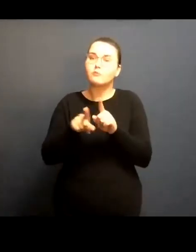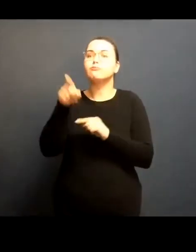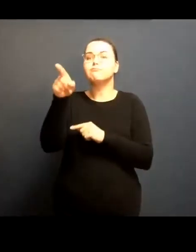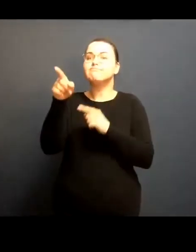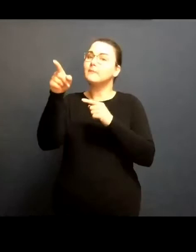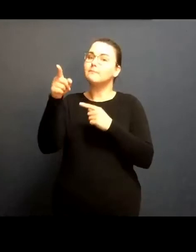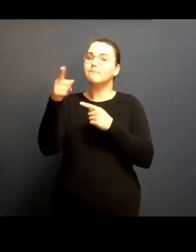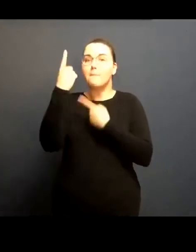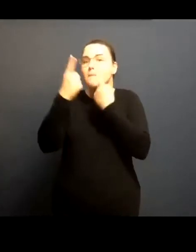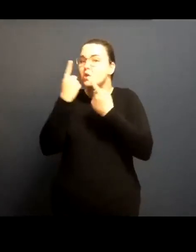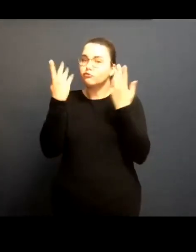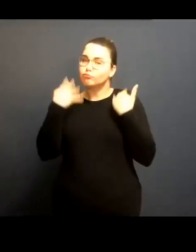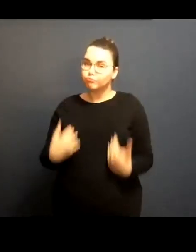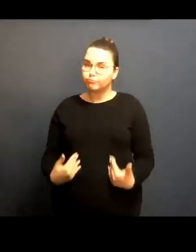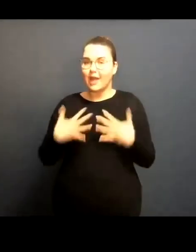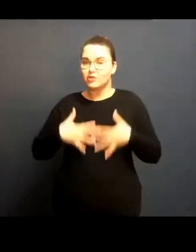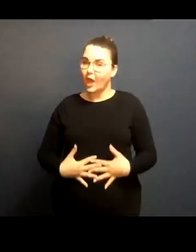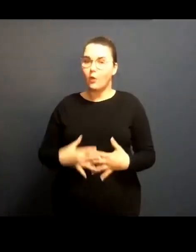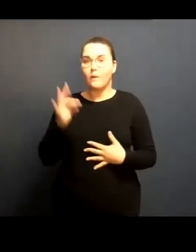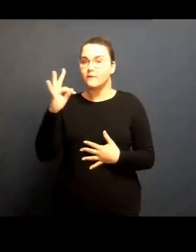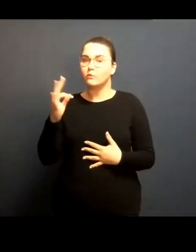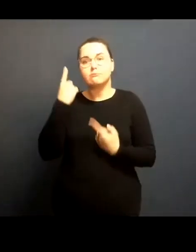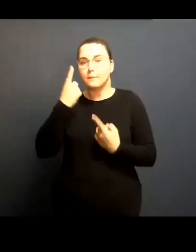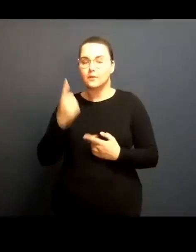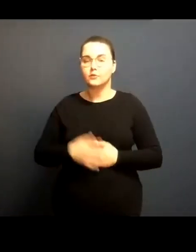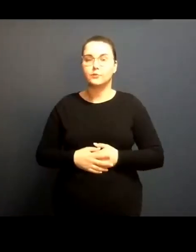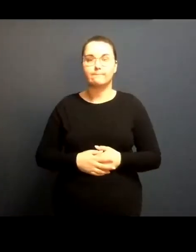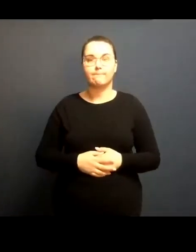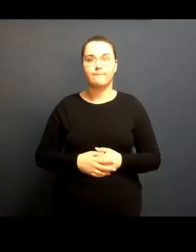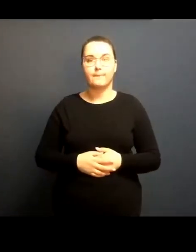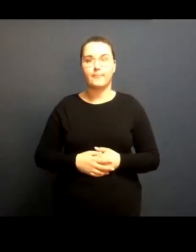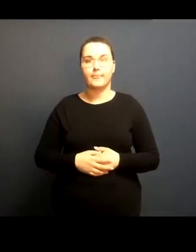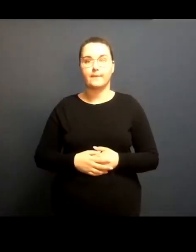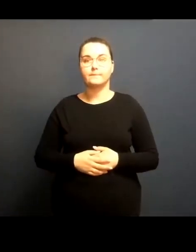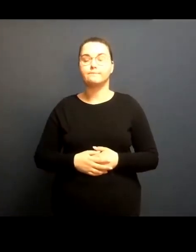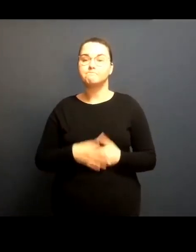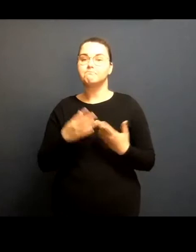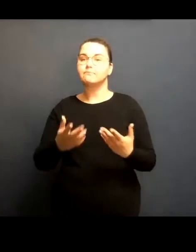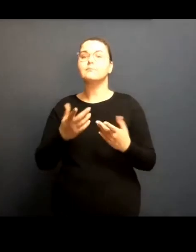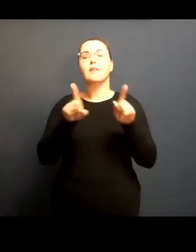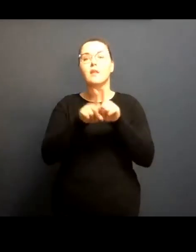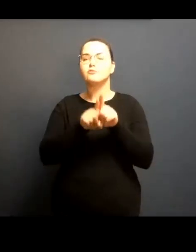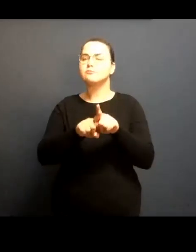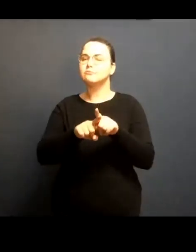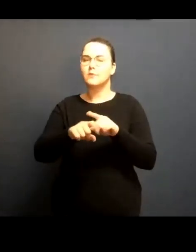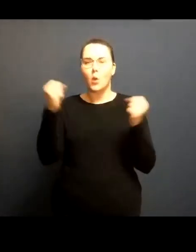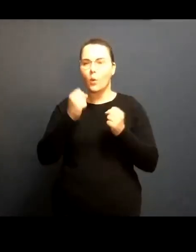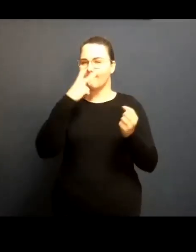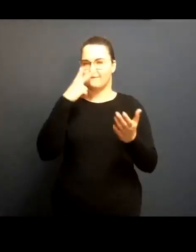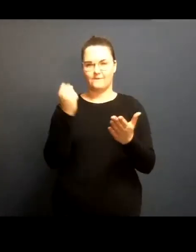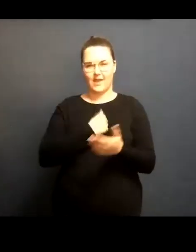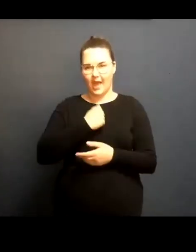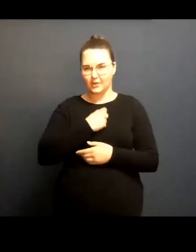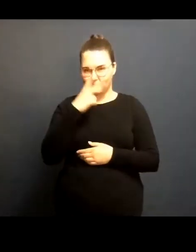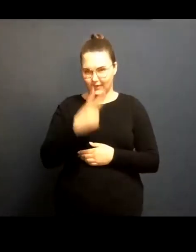Zobaczcie Państwo, co tutaj się dzieje. Po pierwsze wyraźne oddzielenie ciała młodego, ładnego od ciała starego,